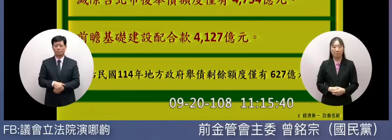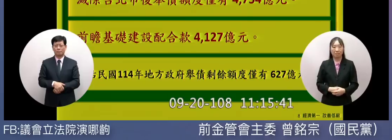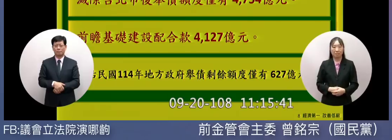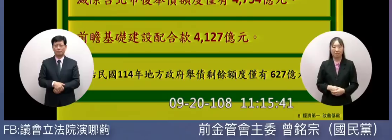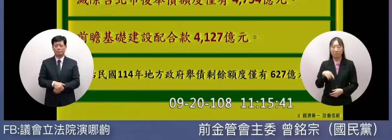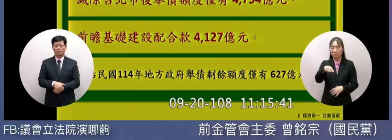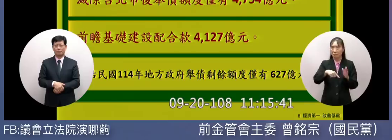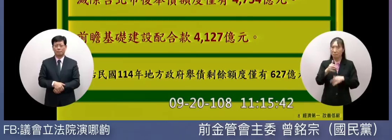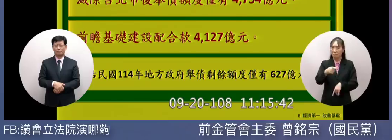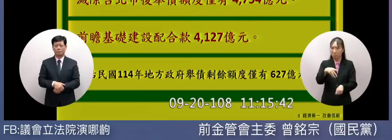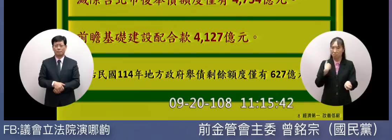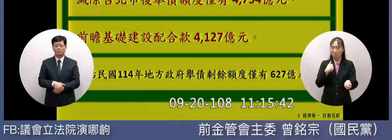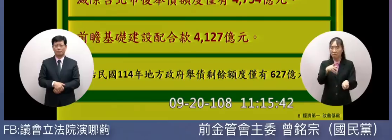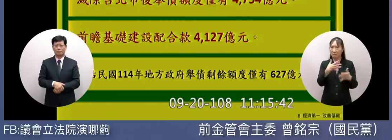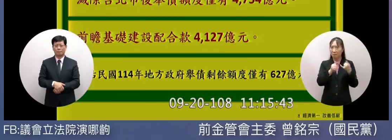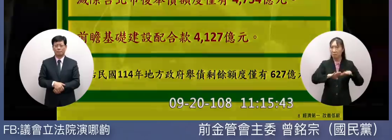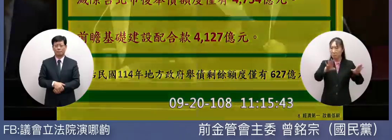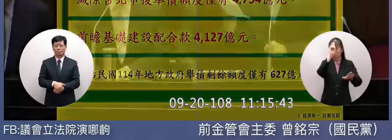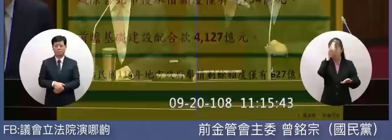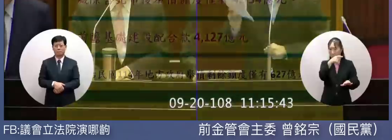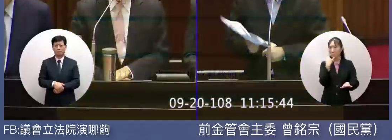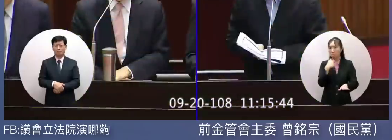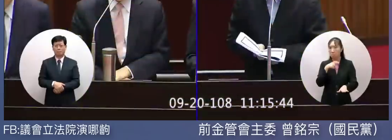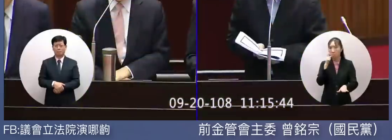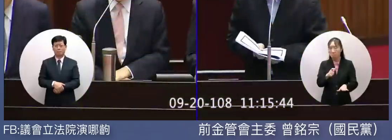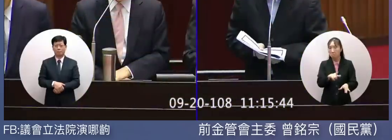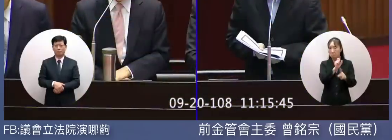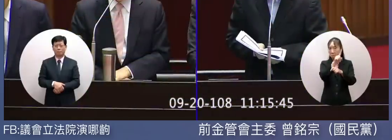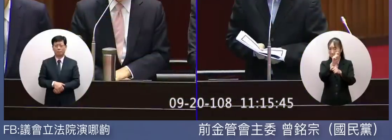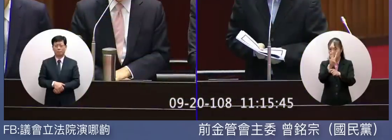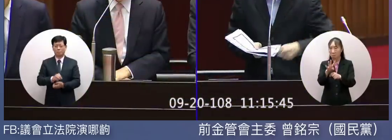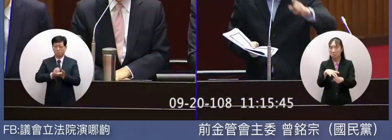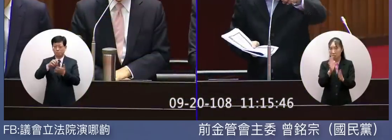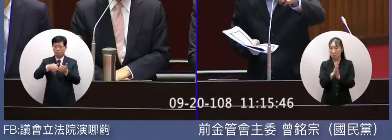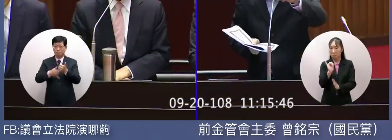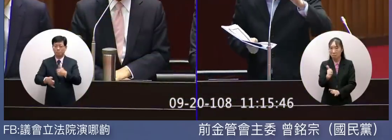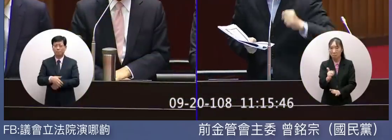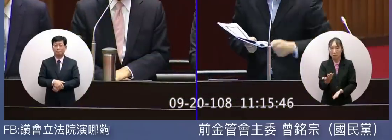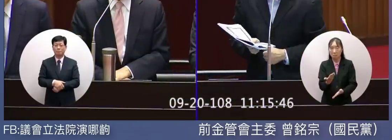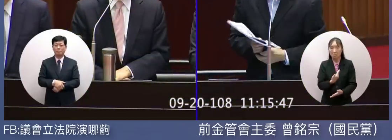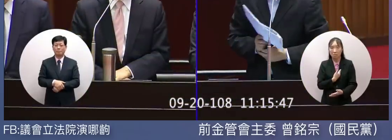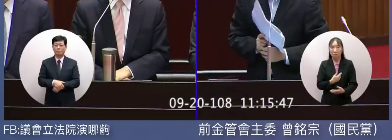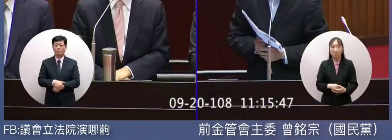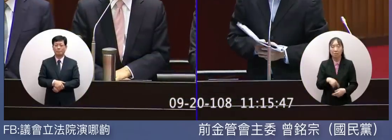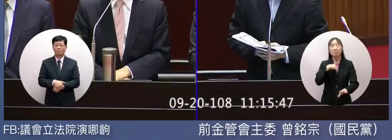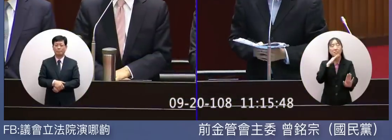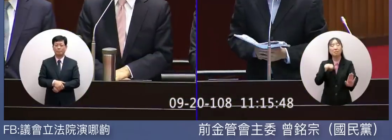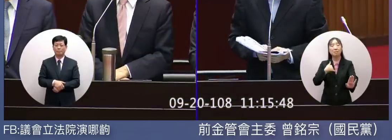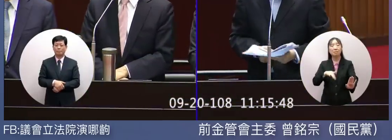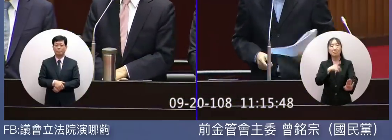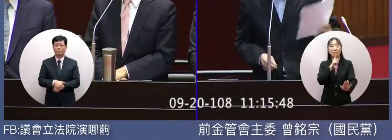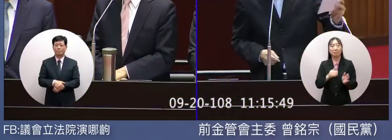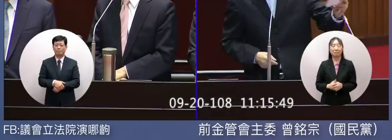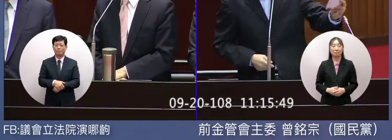长，我不晓得民进党能不能撑到民国114年。 跟那个委员报告一下。 哎，你听我讲完没问完？所